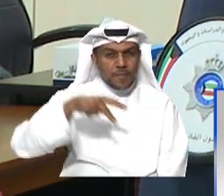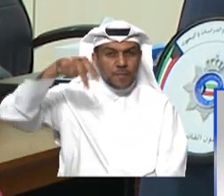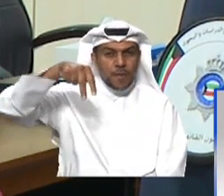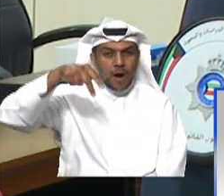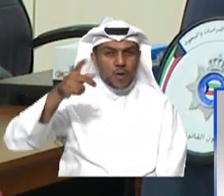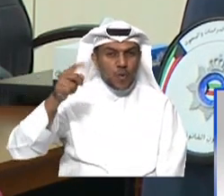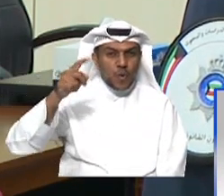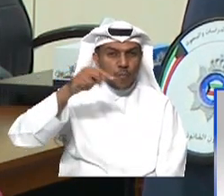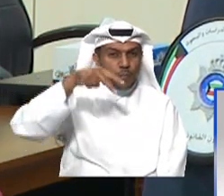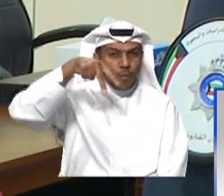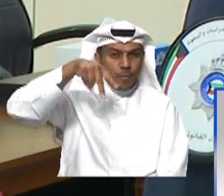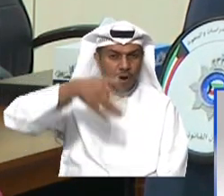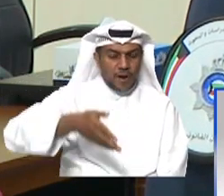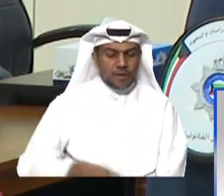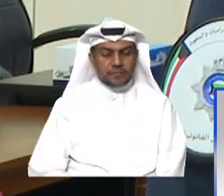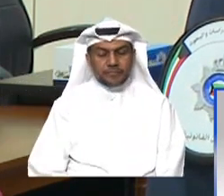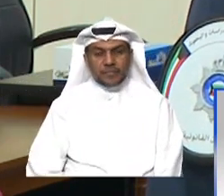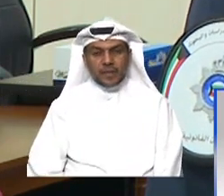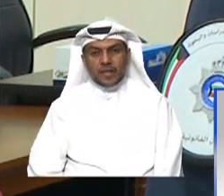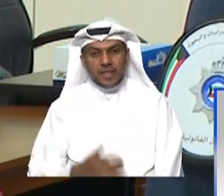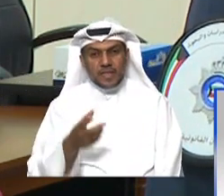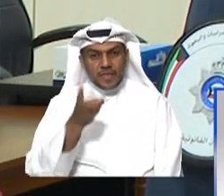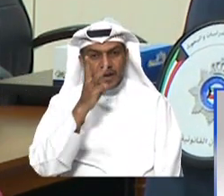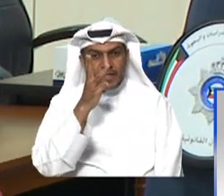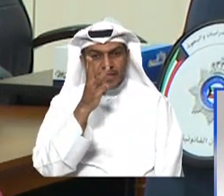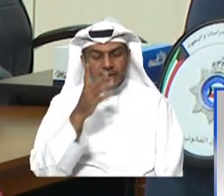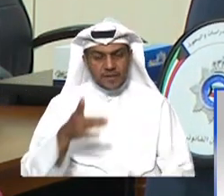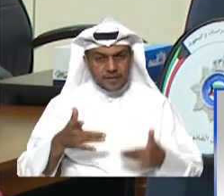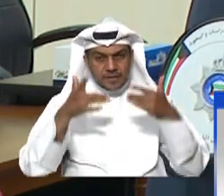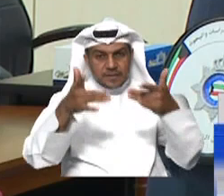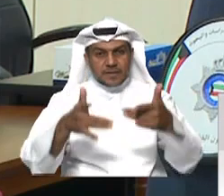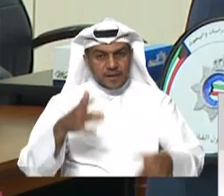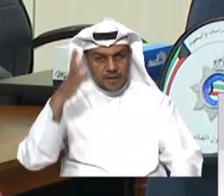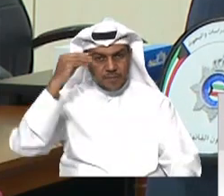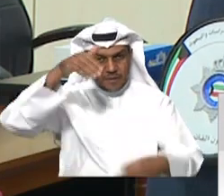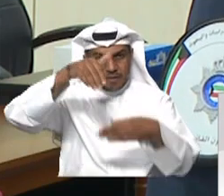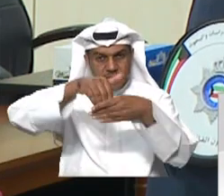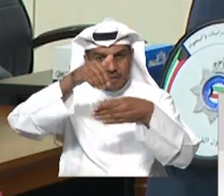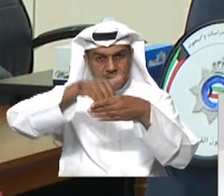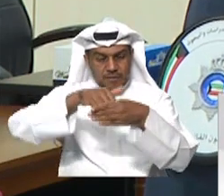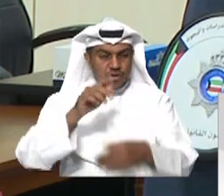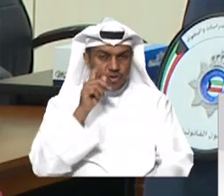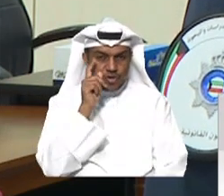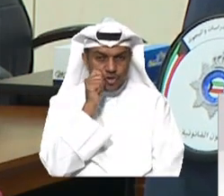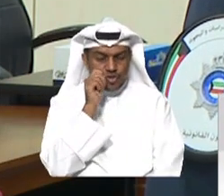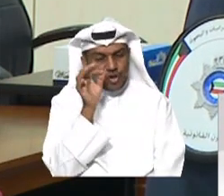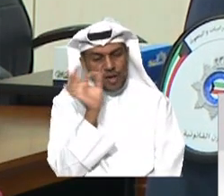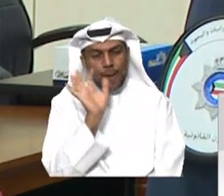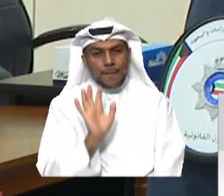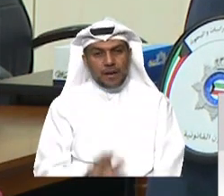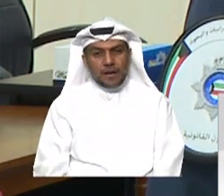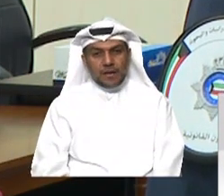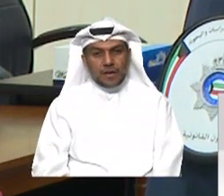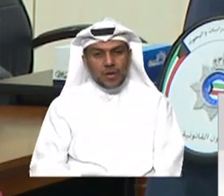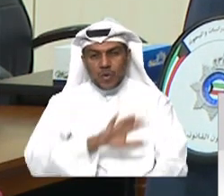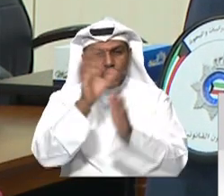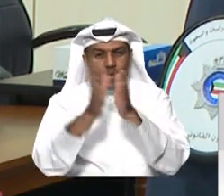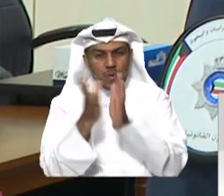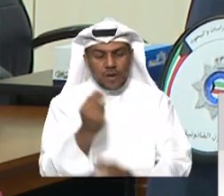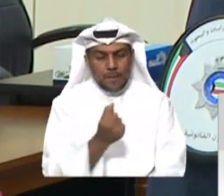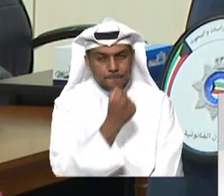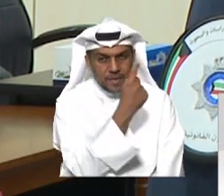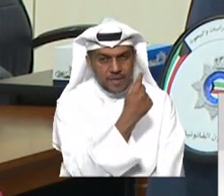الى اداره شؤون الانتخابات لهذا اليوم عدد 13 مرشح وجميعهم من الذكور وبذلك يصبح العدد